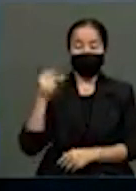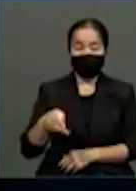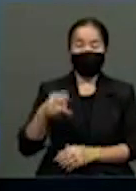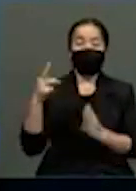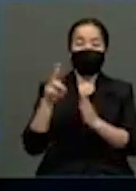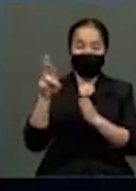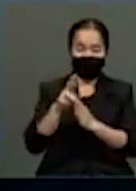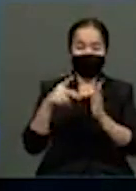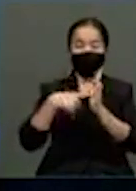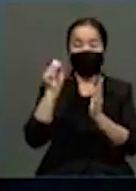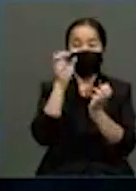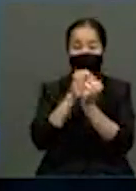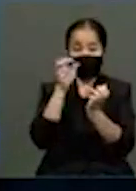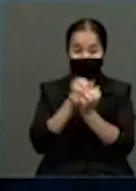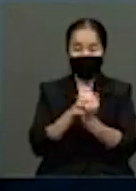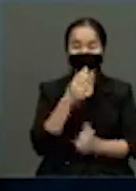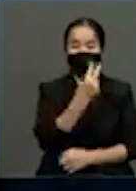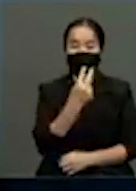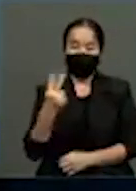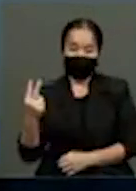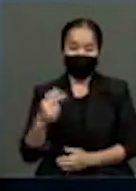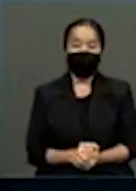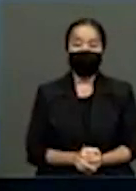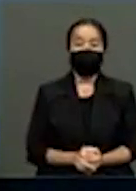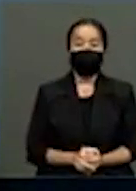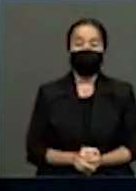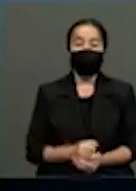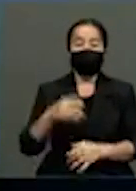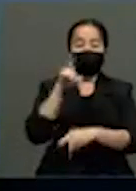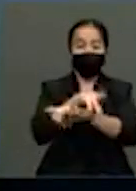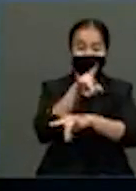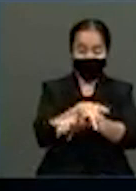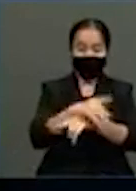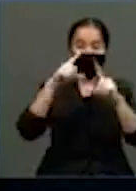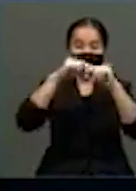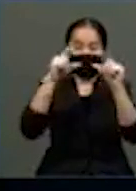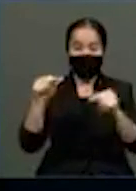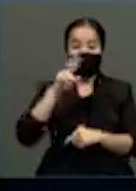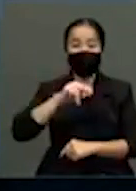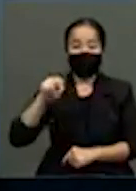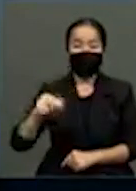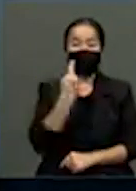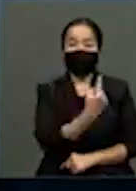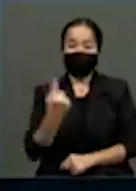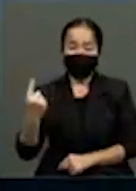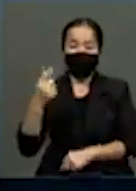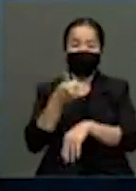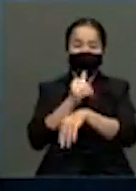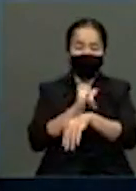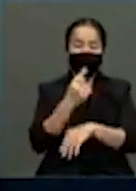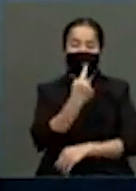ายและสมุทรปราการจังหวัดละ2รายแล้วก็1รายคือเพชรบุรีเพชรบูรณ์นนทบุรีอยุธยา